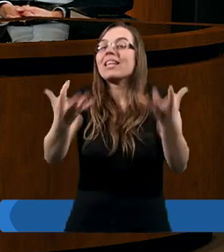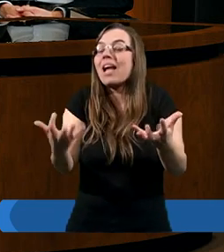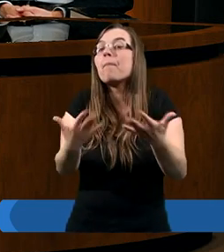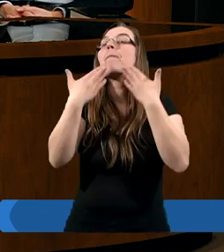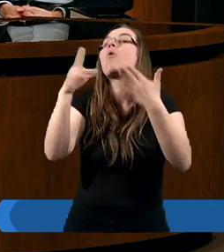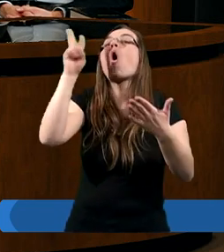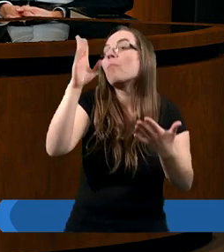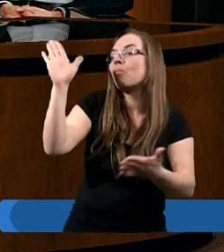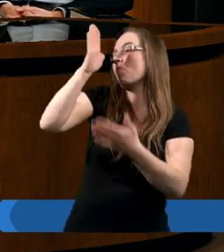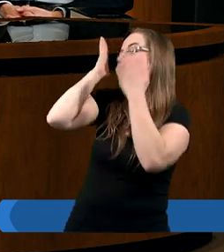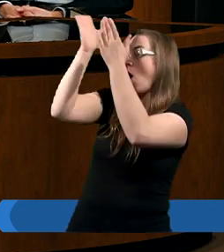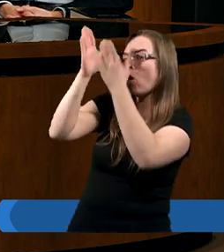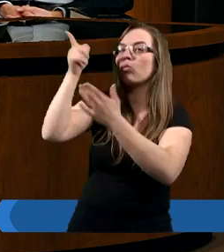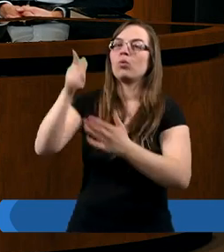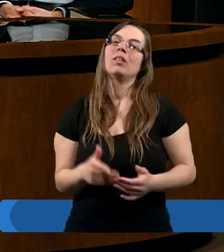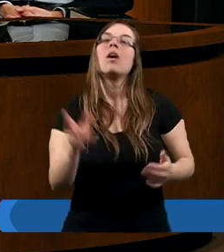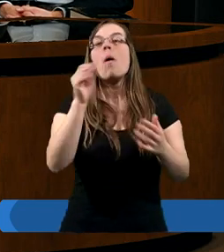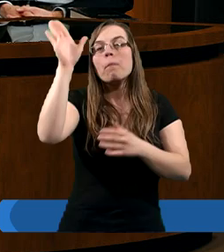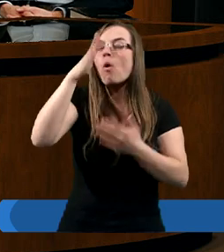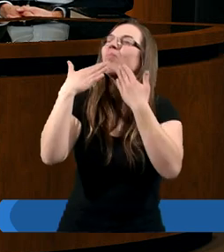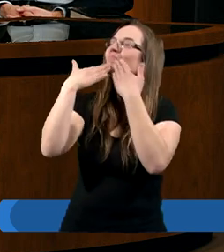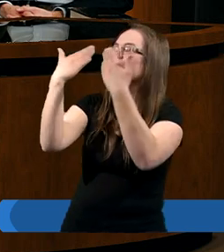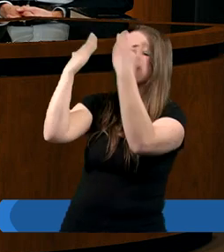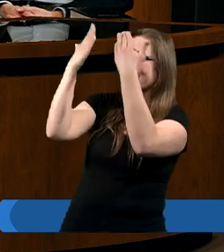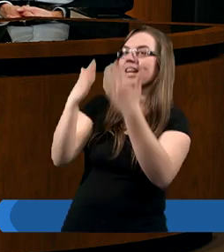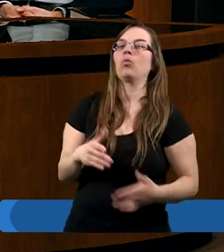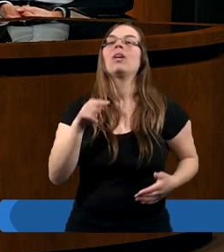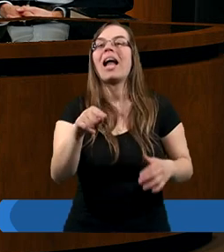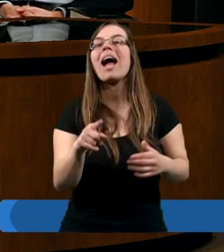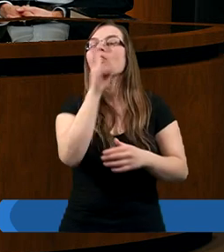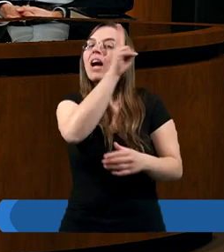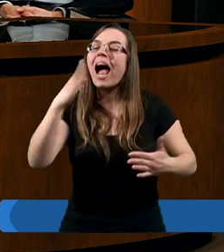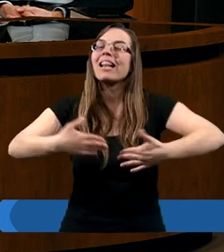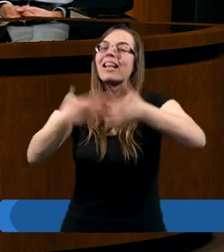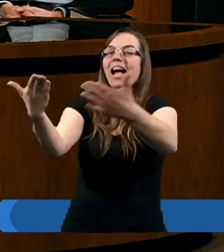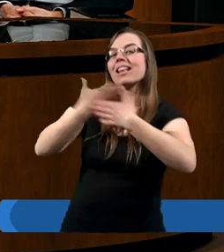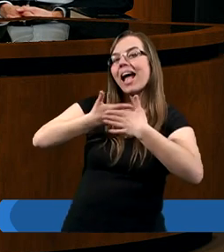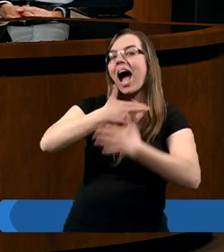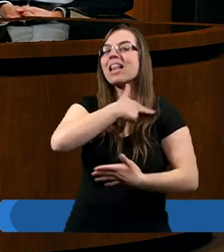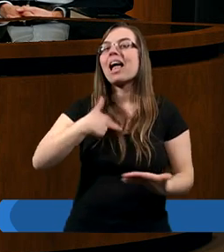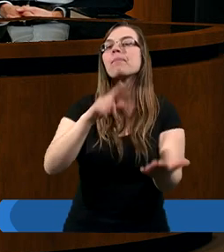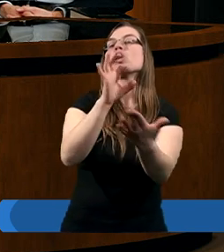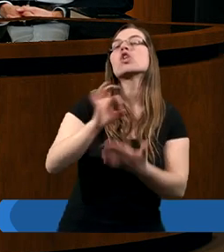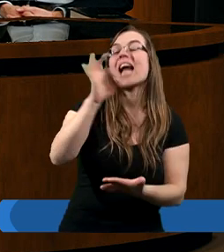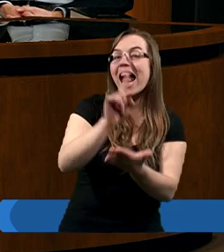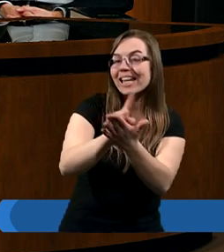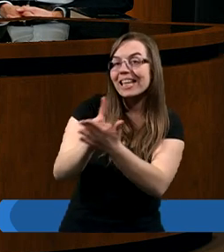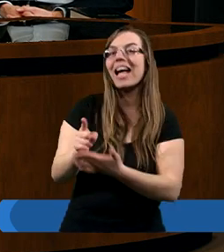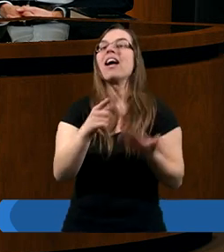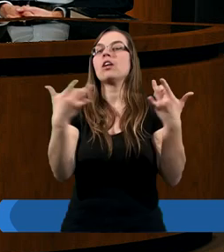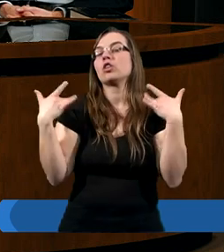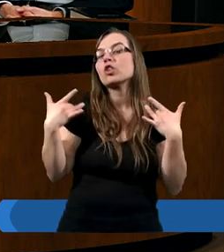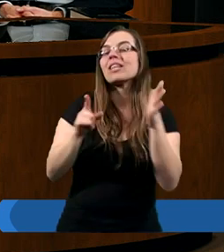chcemy podziękować Panu Bogu. Podziękować Mu za to, że każdego dnia daje nam szansę